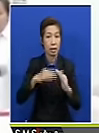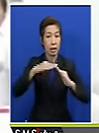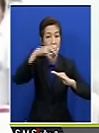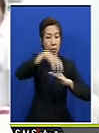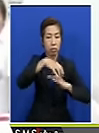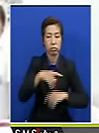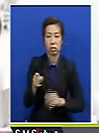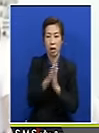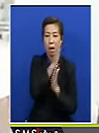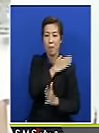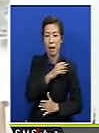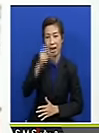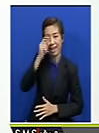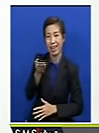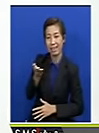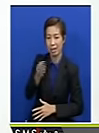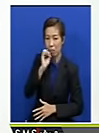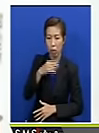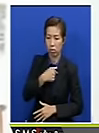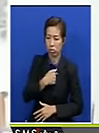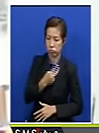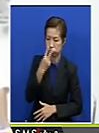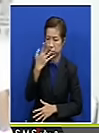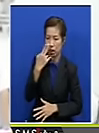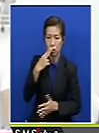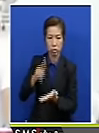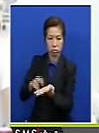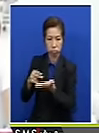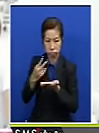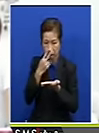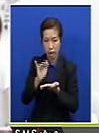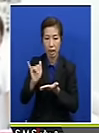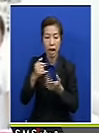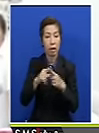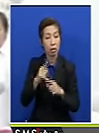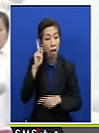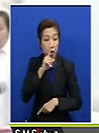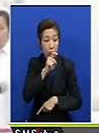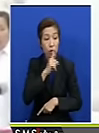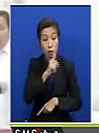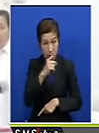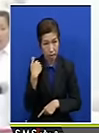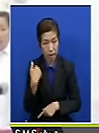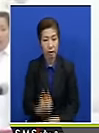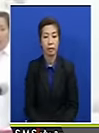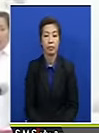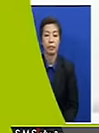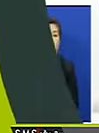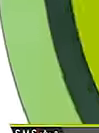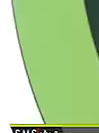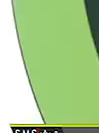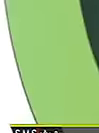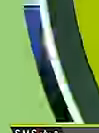จ้งว่ายังไม่เห็นหมายเรียกผู้สื่อข่าวถามกลับว่าแล้วจะฟ้องกลับ DSI หรือไม่อย่างไรเดี๋ยวไปฟังคำตอบครับ